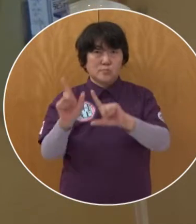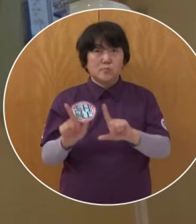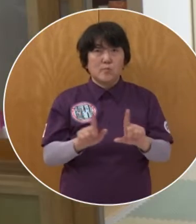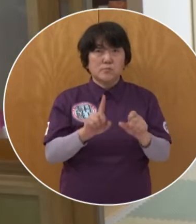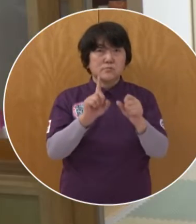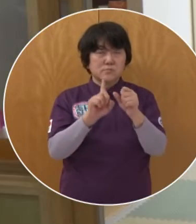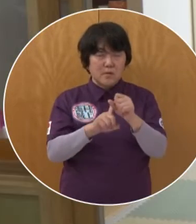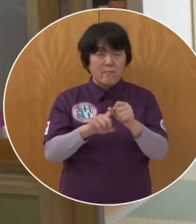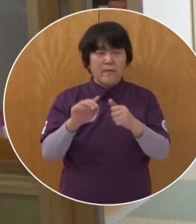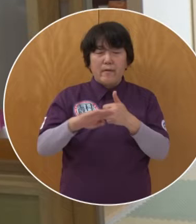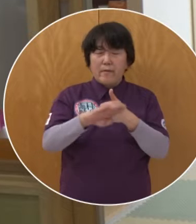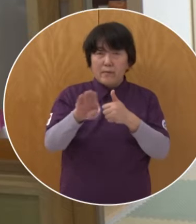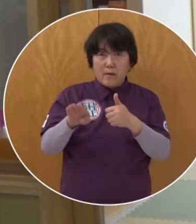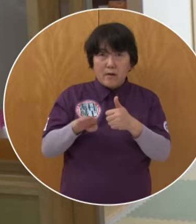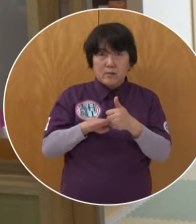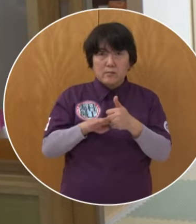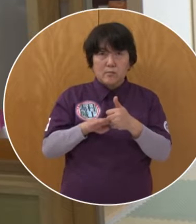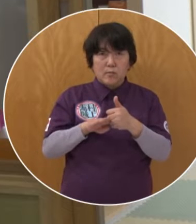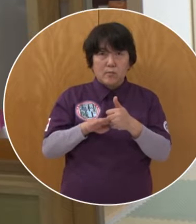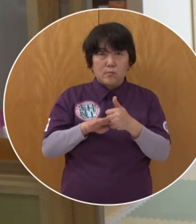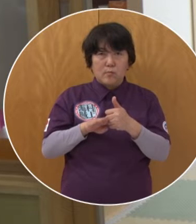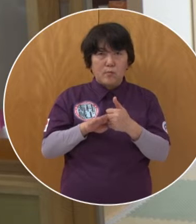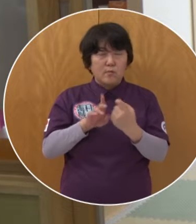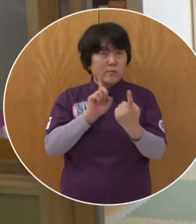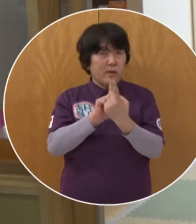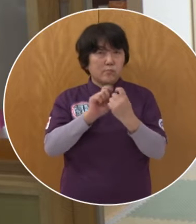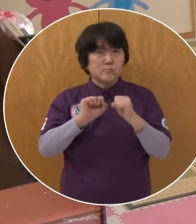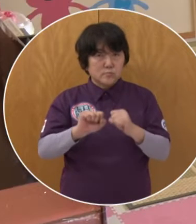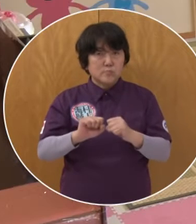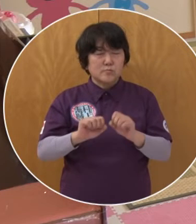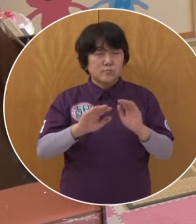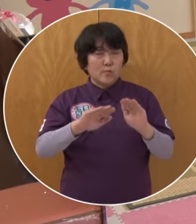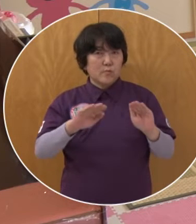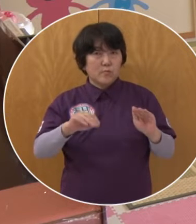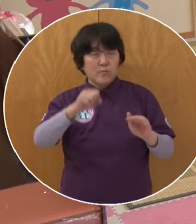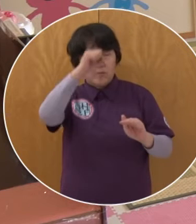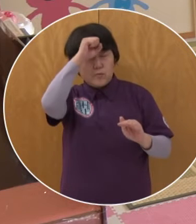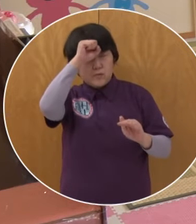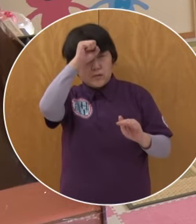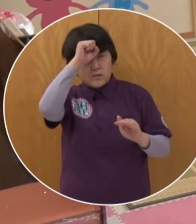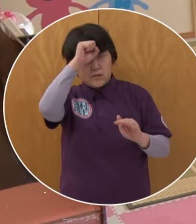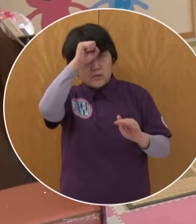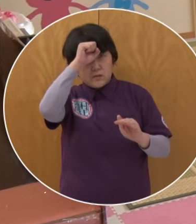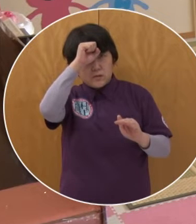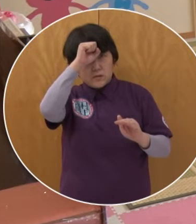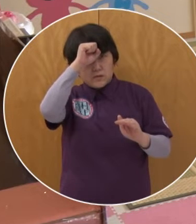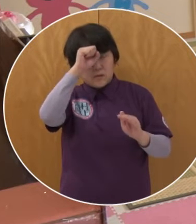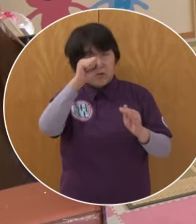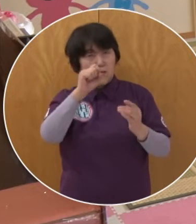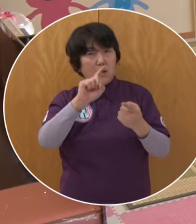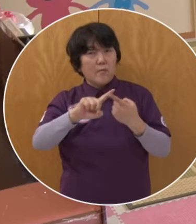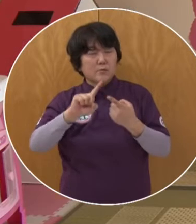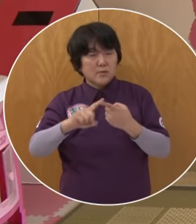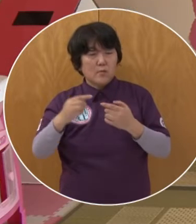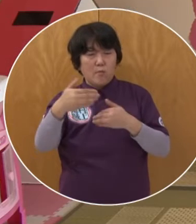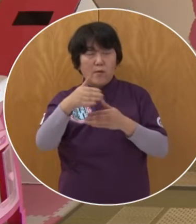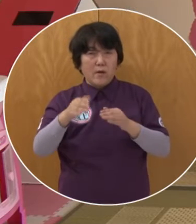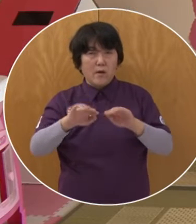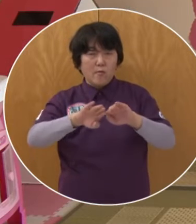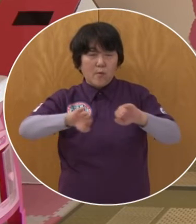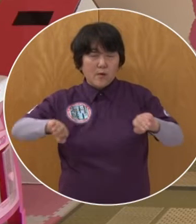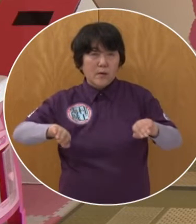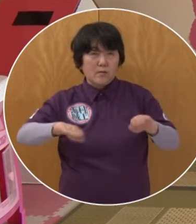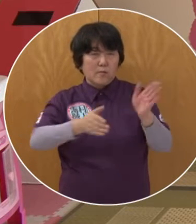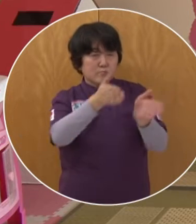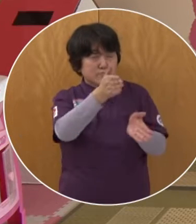ように環境を提供します。また病気の種類によってお部屋を分けて保育をしています。 ではも